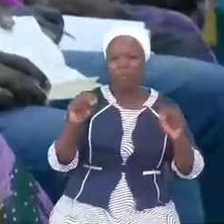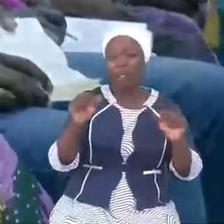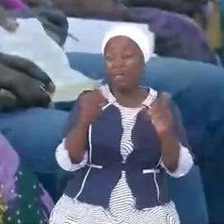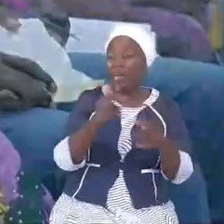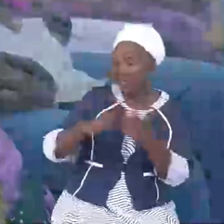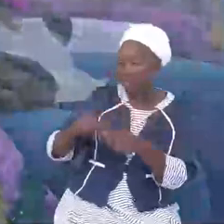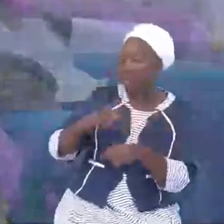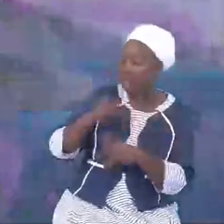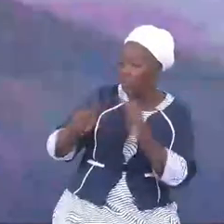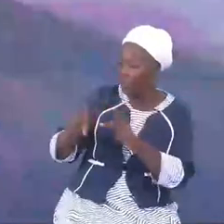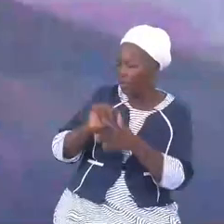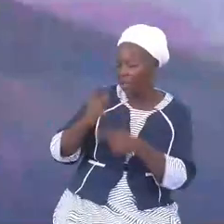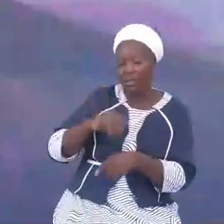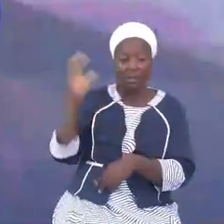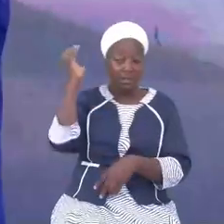écouté.